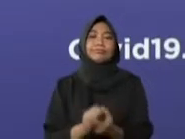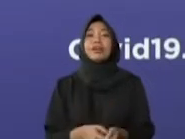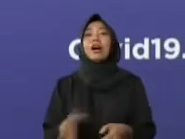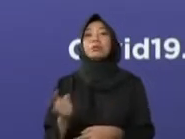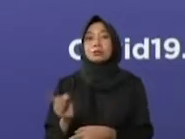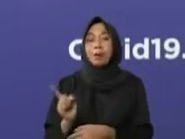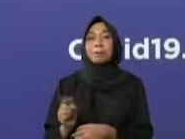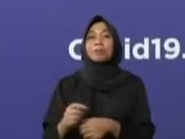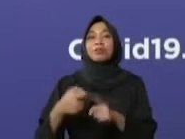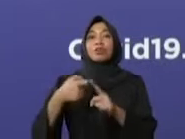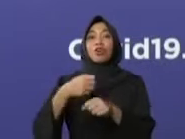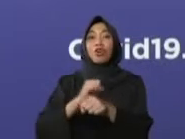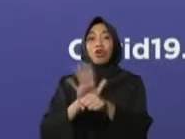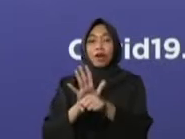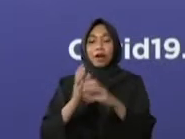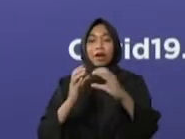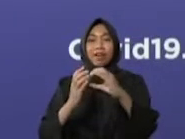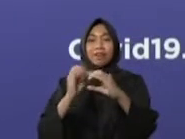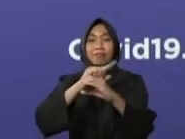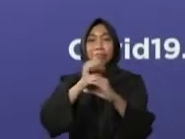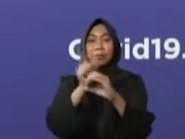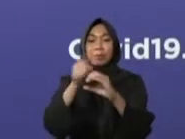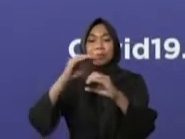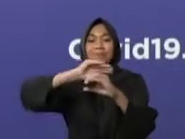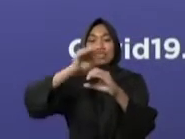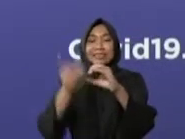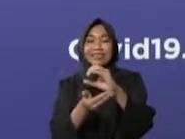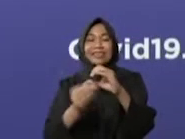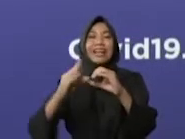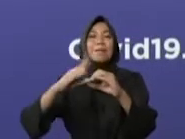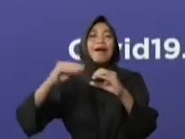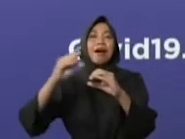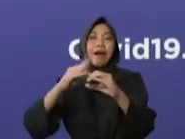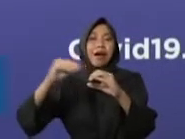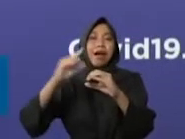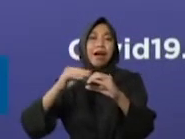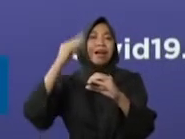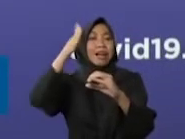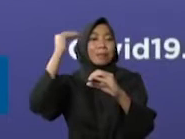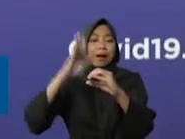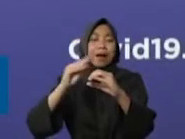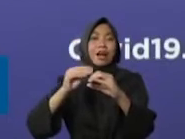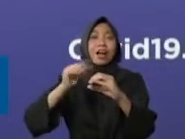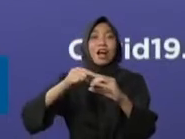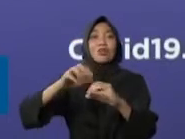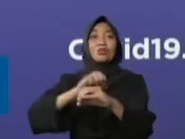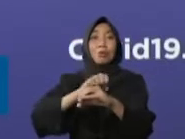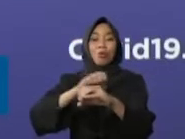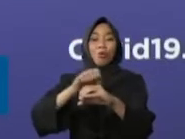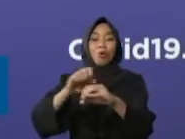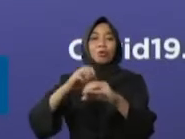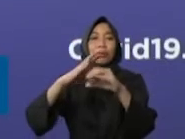pahami bahwa virus ini dindingnya dua dari struktur lemak yang mudah sekali hancur manakala